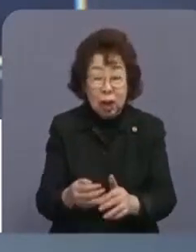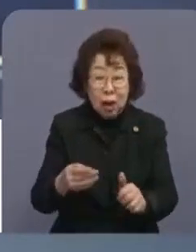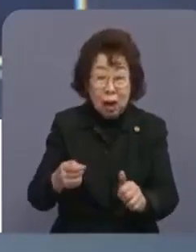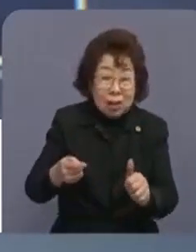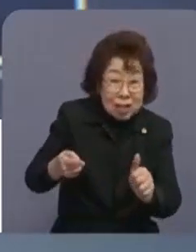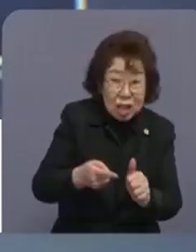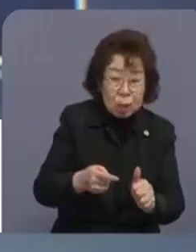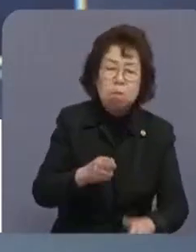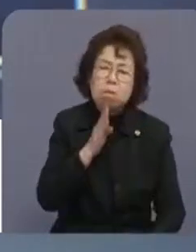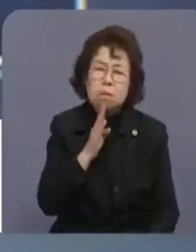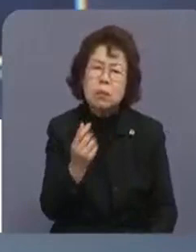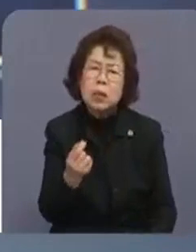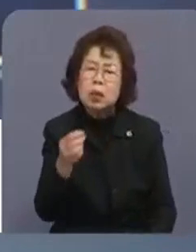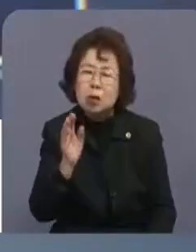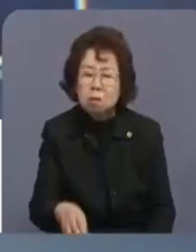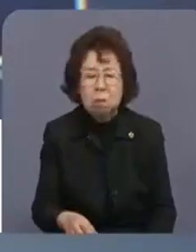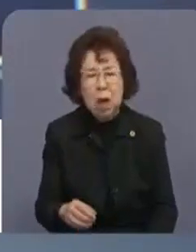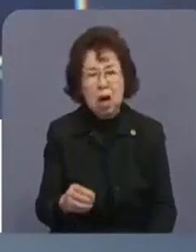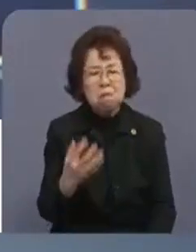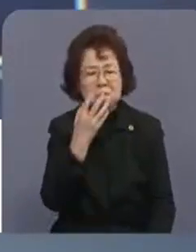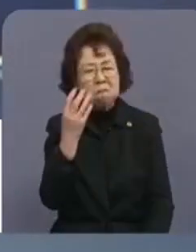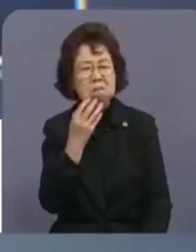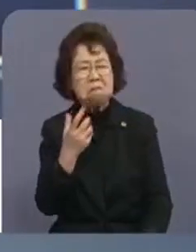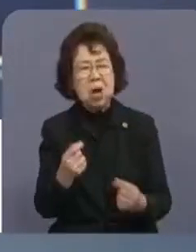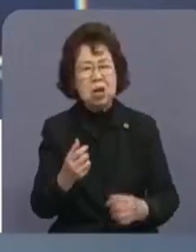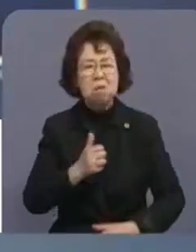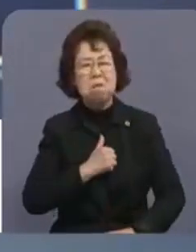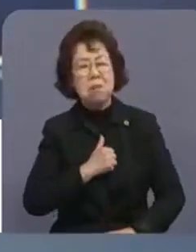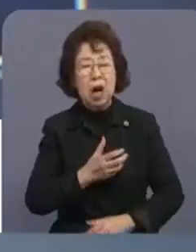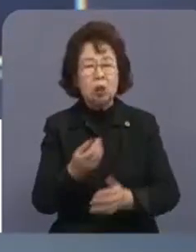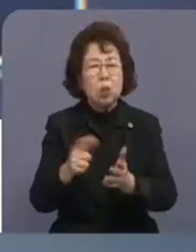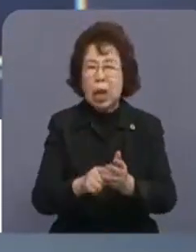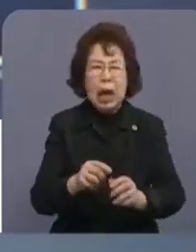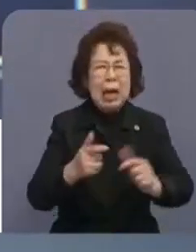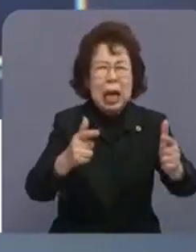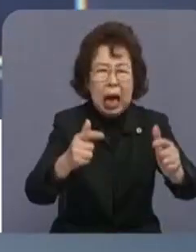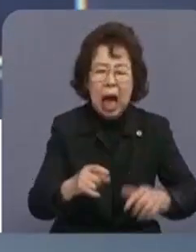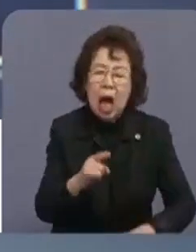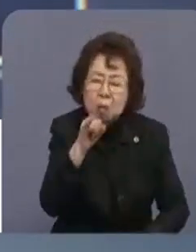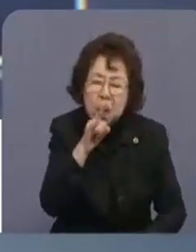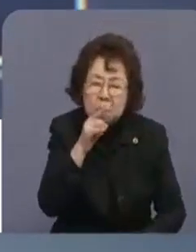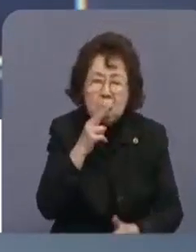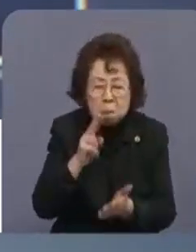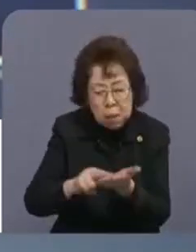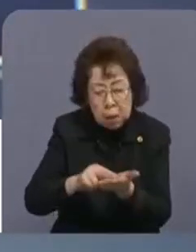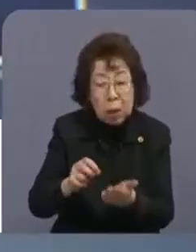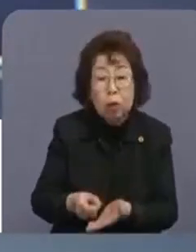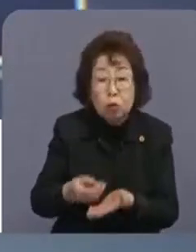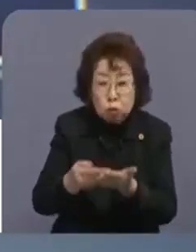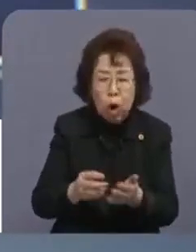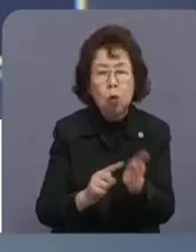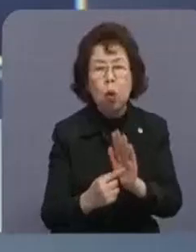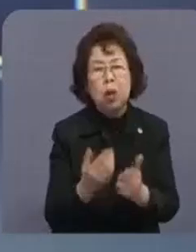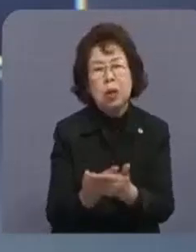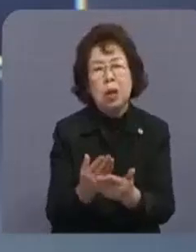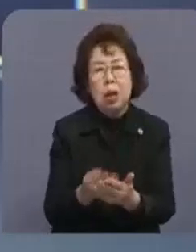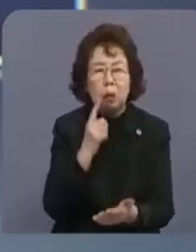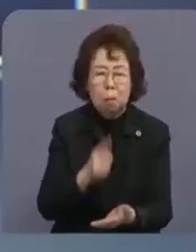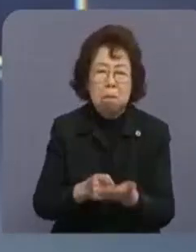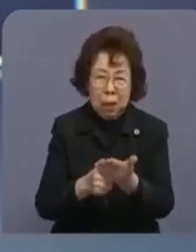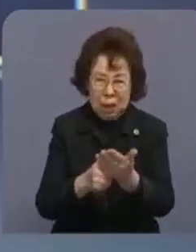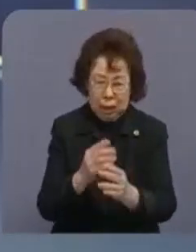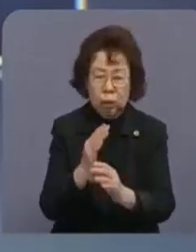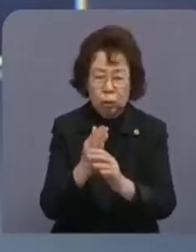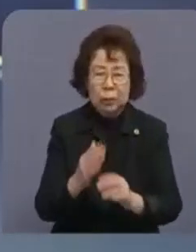사실은 인정하지만 영웅 심리로 범행을 저지른 건 아니라며 변명문 공개해야 한다고 주장했습니다 공웅조 기자의